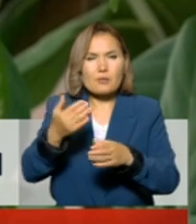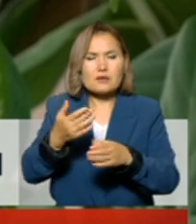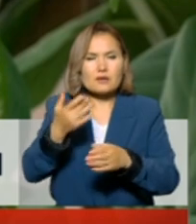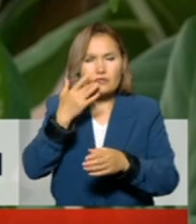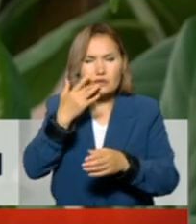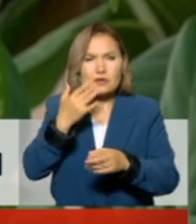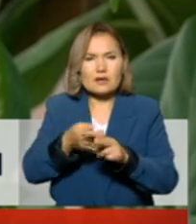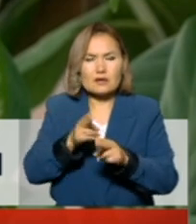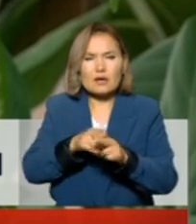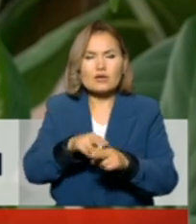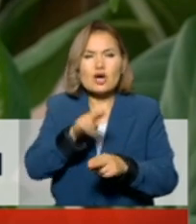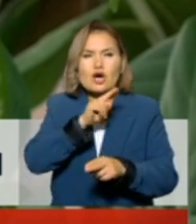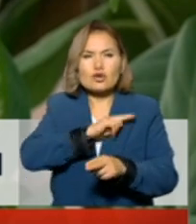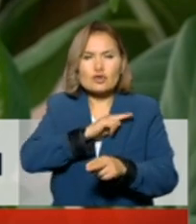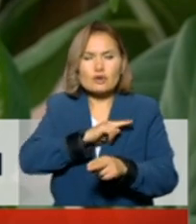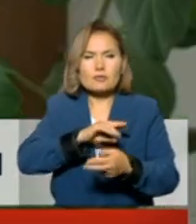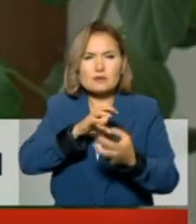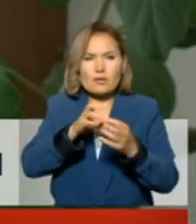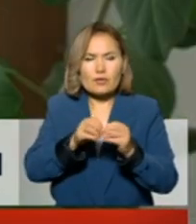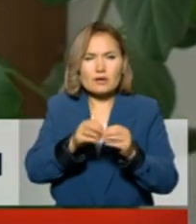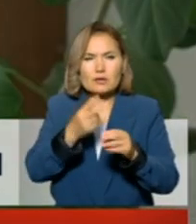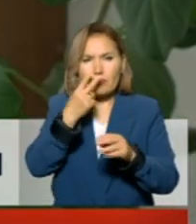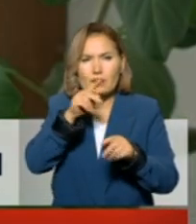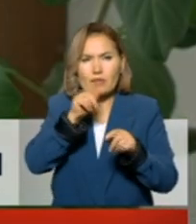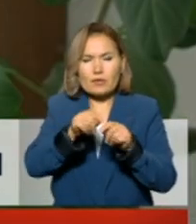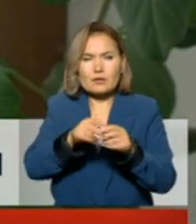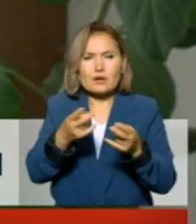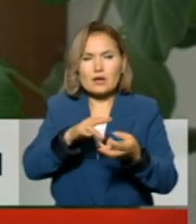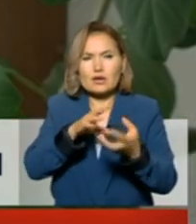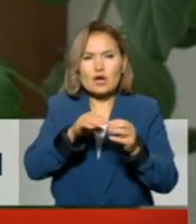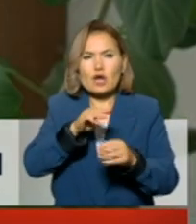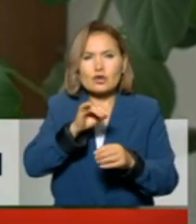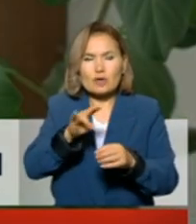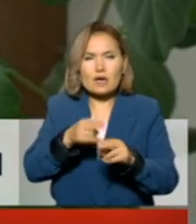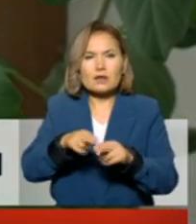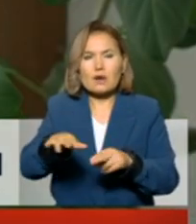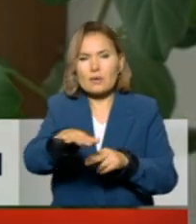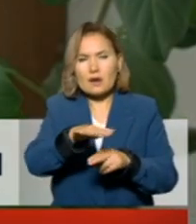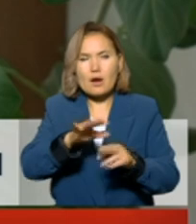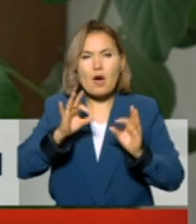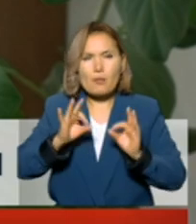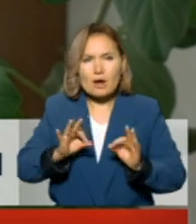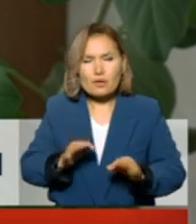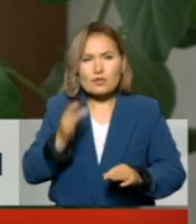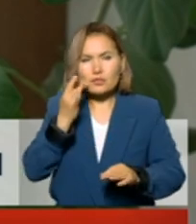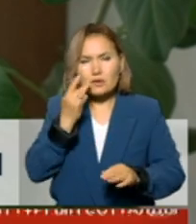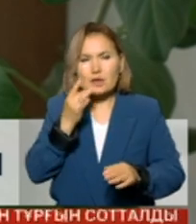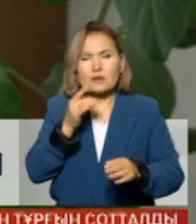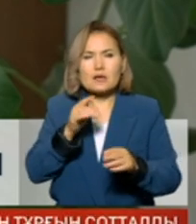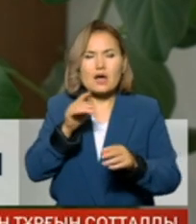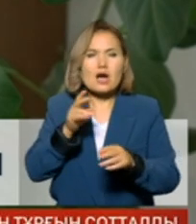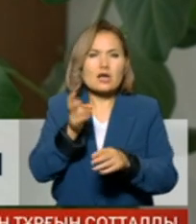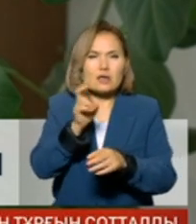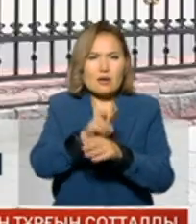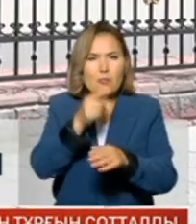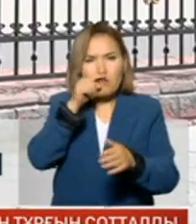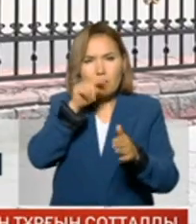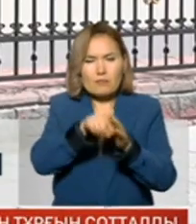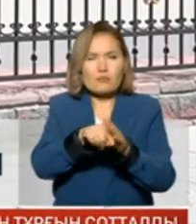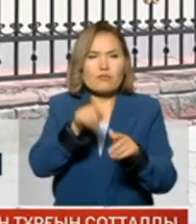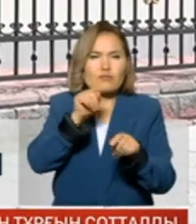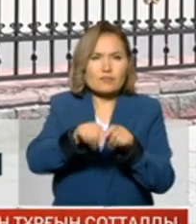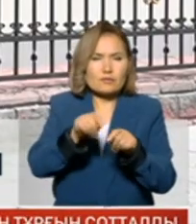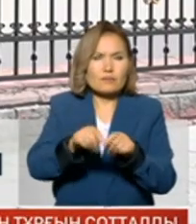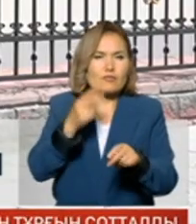что дамуды микроскоппен көріңдер деп айтқан. Тұран прокуратурасының нелері, қызметкерлері солай айтқан. Бізге жоғары жақтан указание келді деп айтқан.